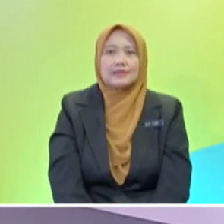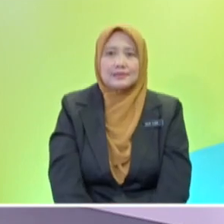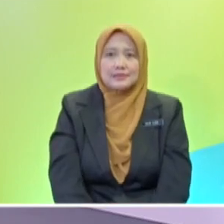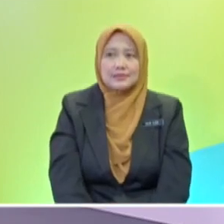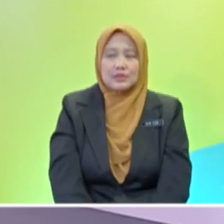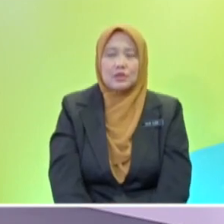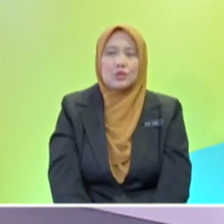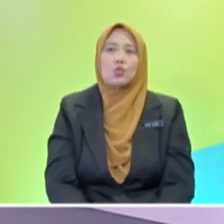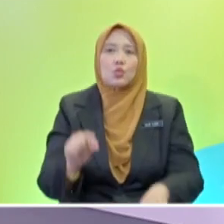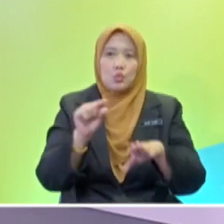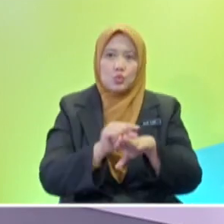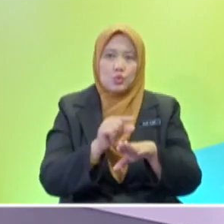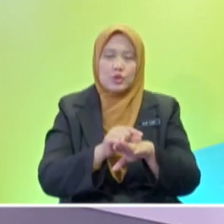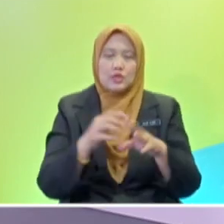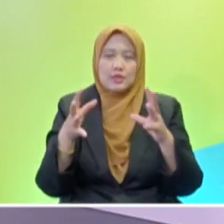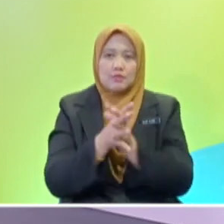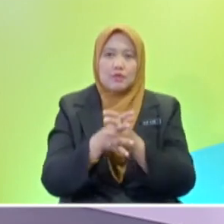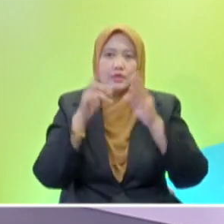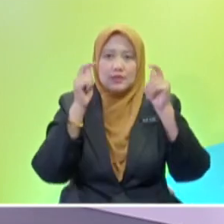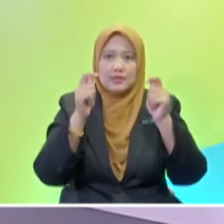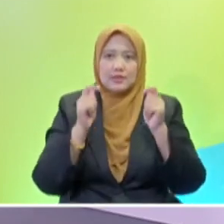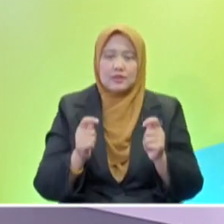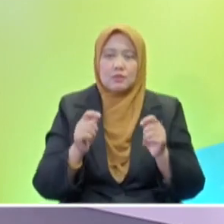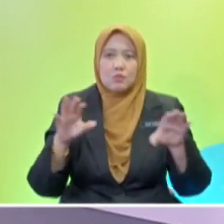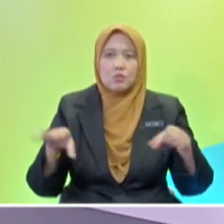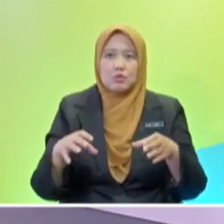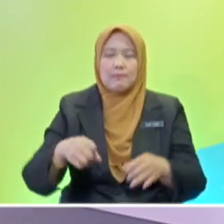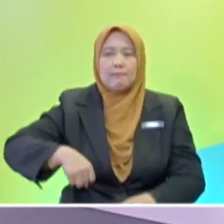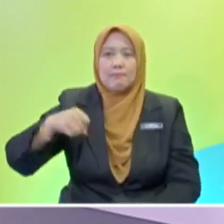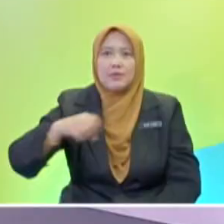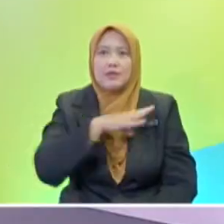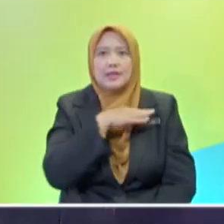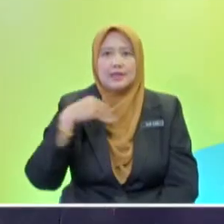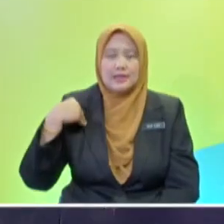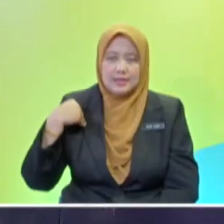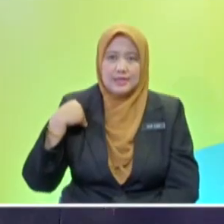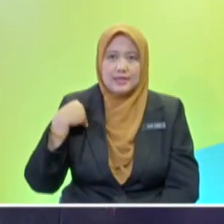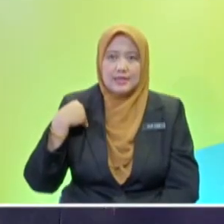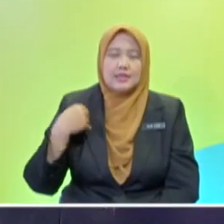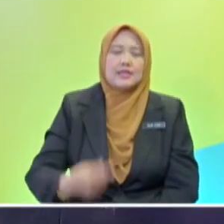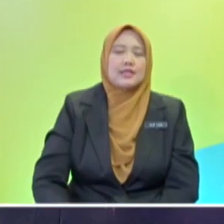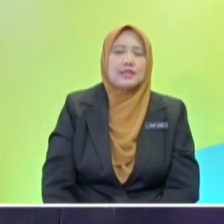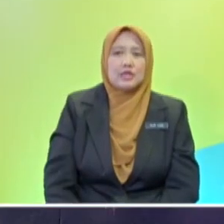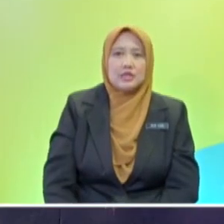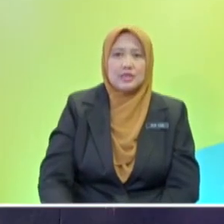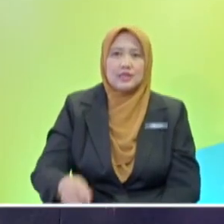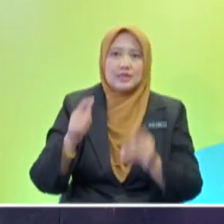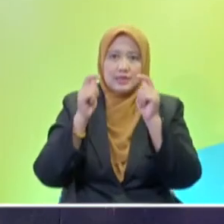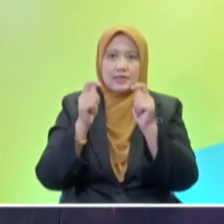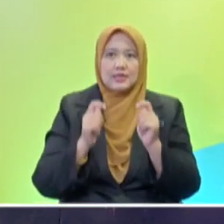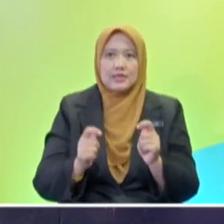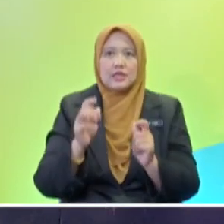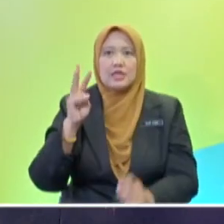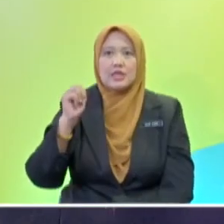teknik yaitu membuat back masih berguna dan motif teknik mozaik oke